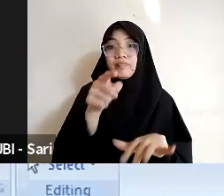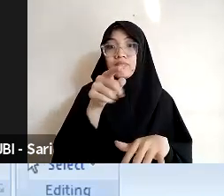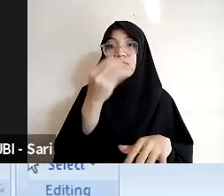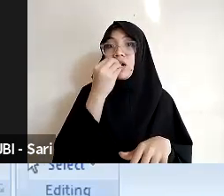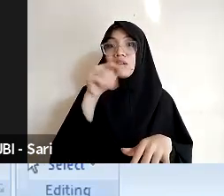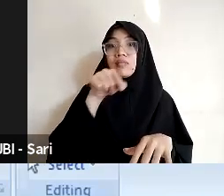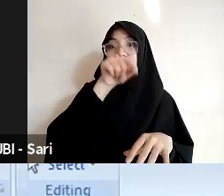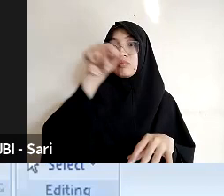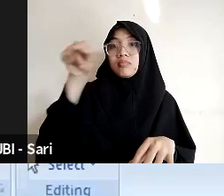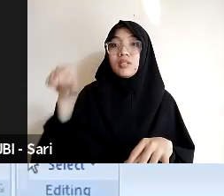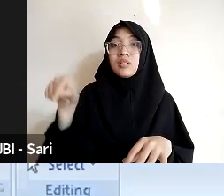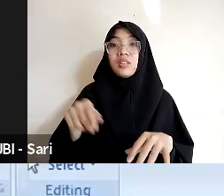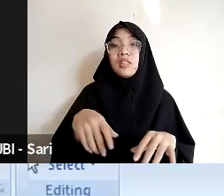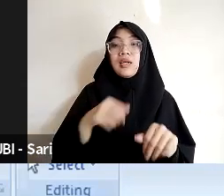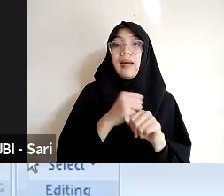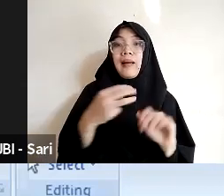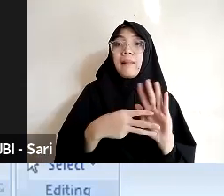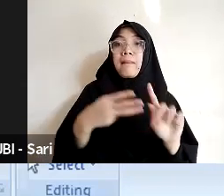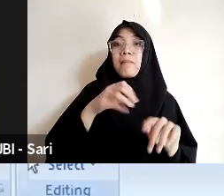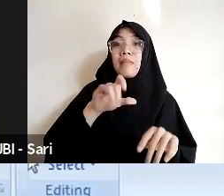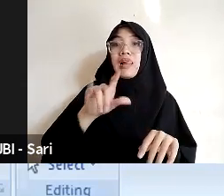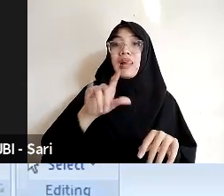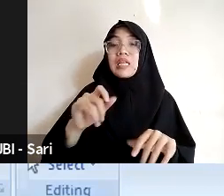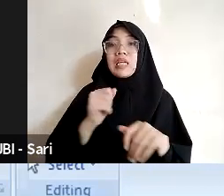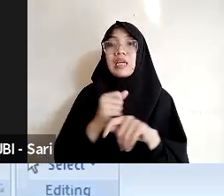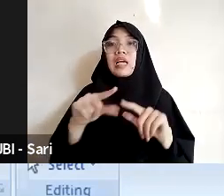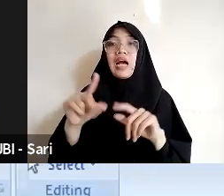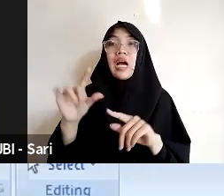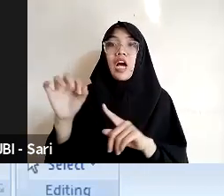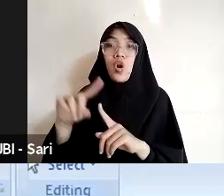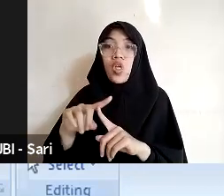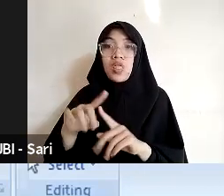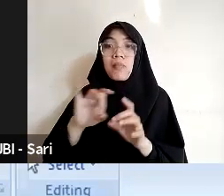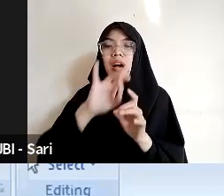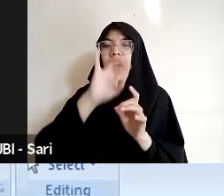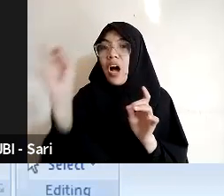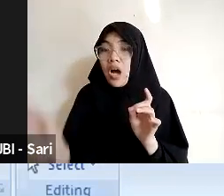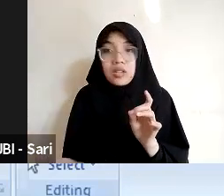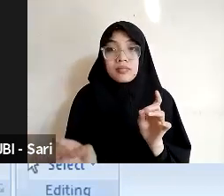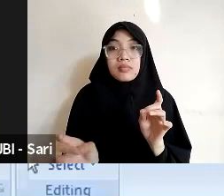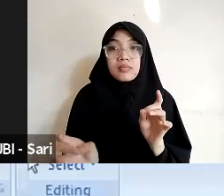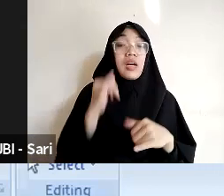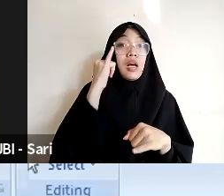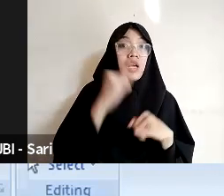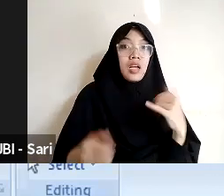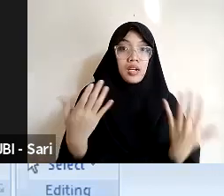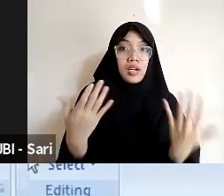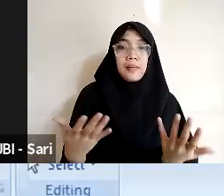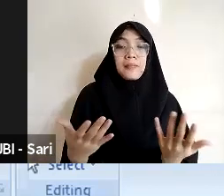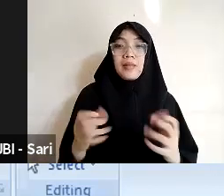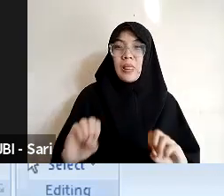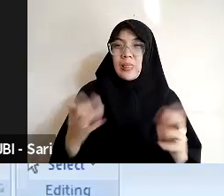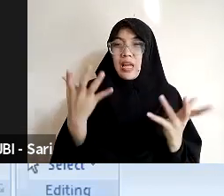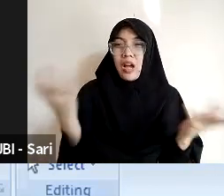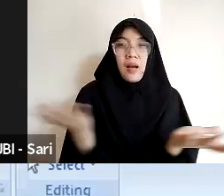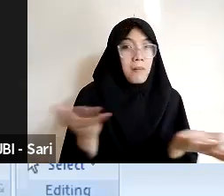gembili, garut, gitu. Terus apalagi. Nah, yang begitu. Akhirnya, yang terjadi apa? Saya